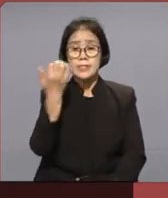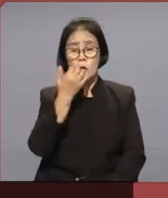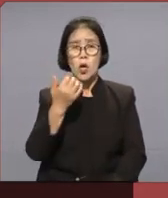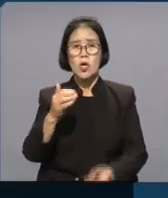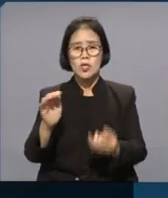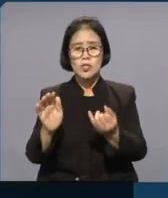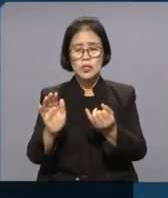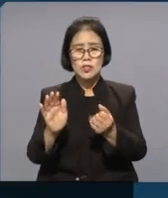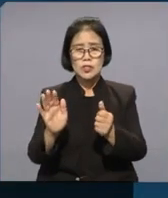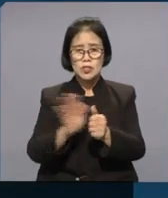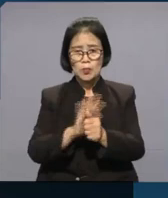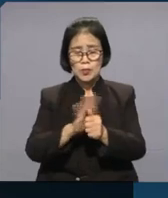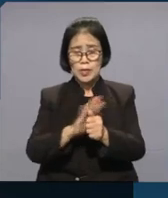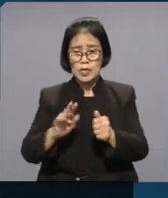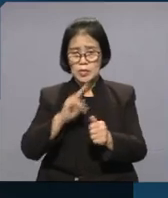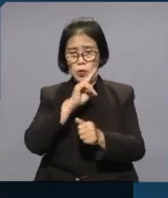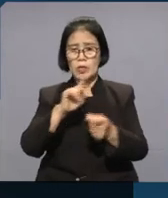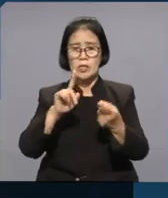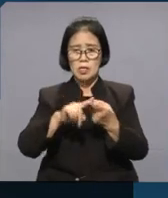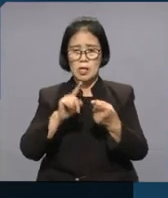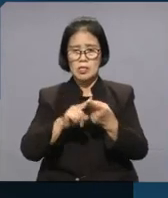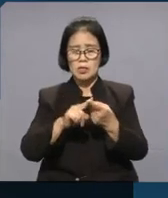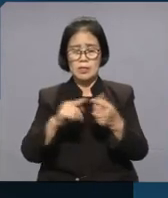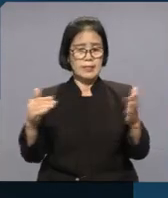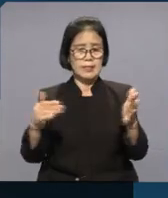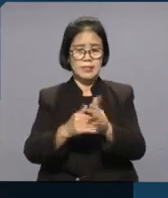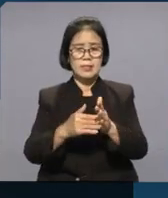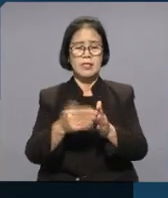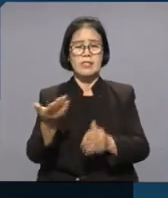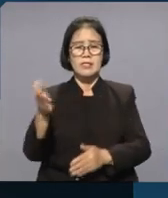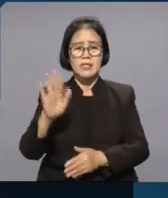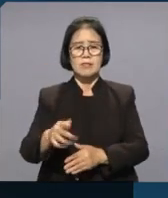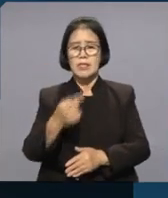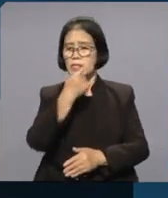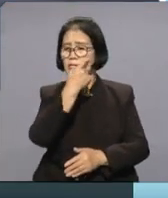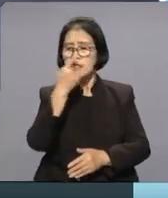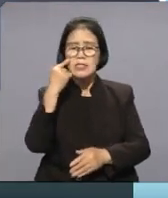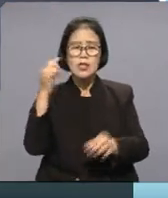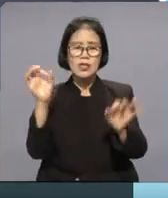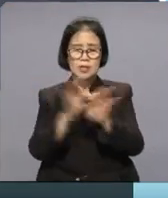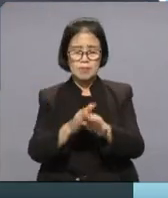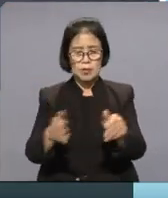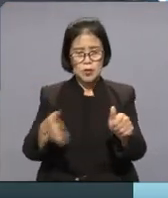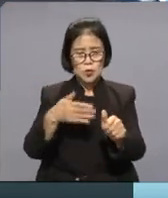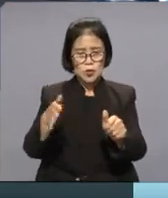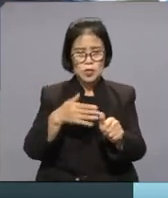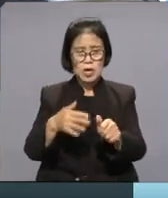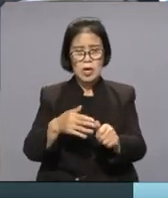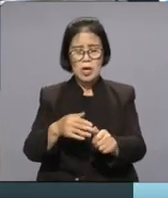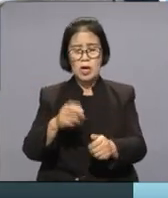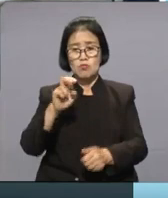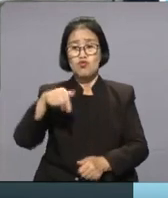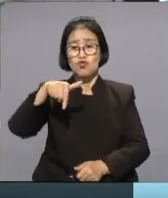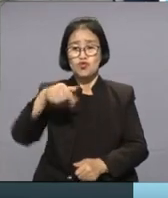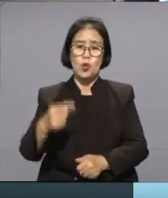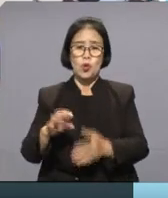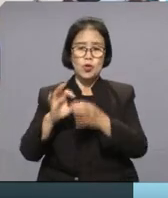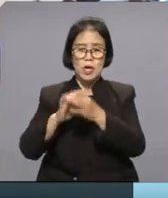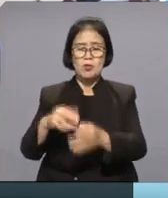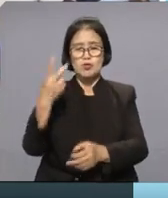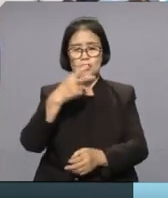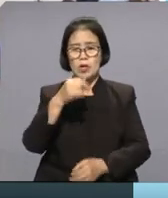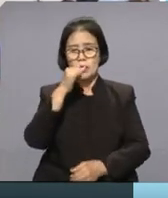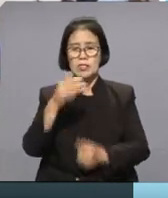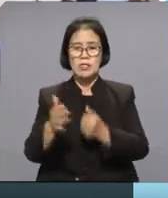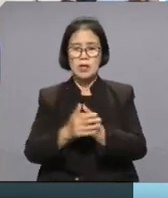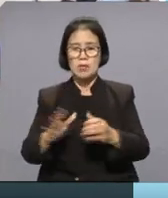성접대 의혹에 대해서는 이렇게 끝이 났지만은 증거인멸교사와 무고가 계속 수사가 되기 때문에 여전히 네. 그